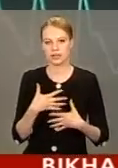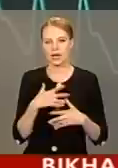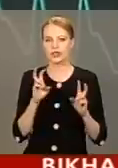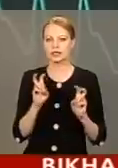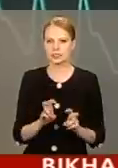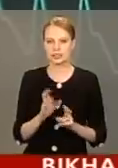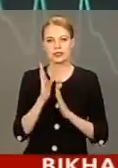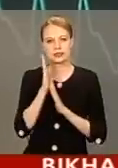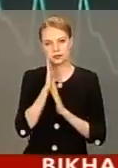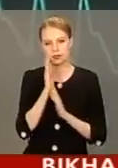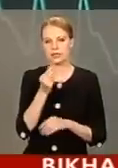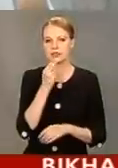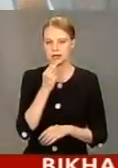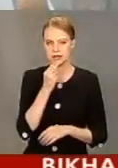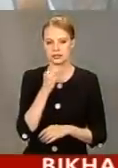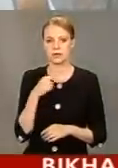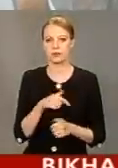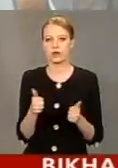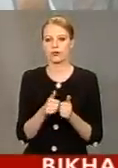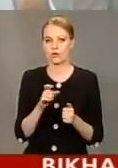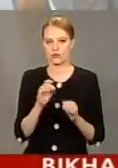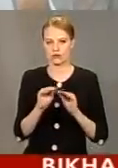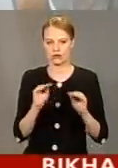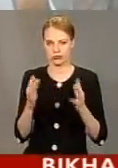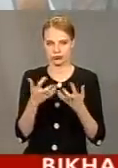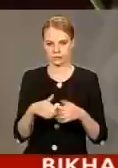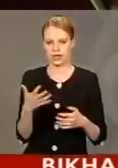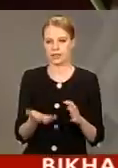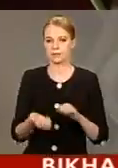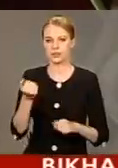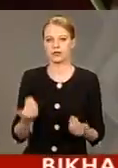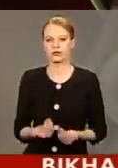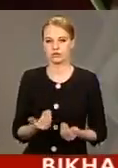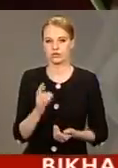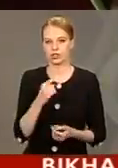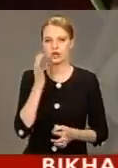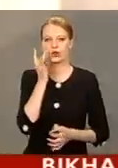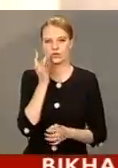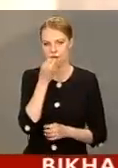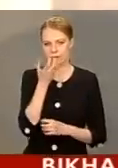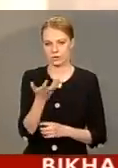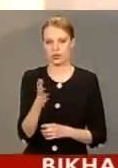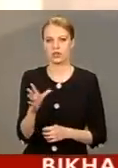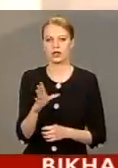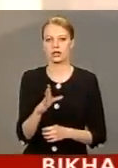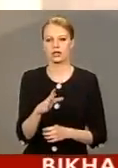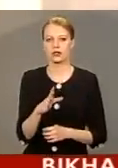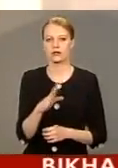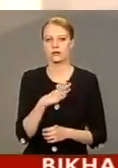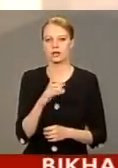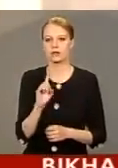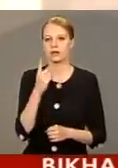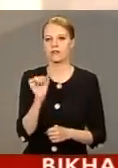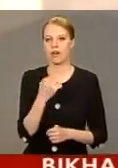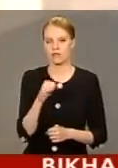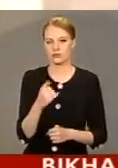сидіти, спати, їсти. Поруч із приладами, які підтримують життя Тетяни – рожеві троянди. Був повод. 1